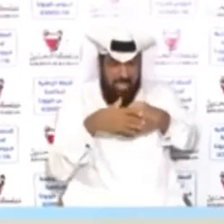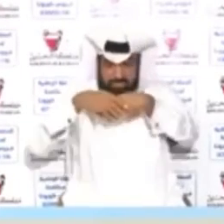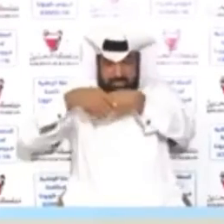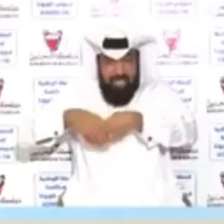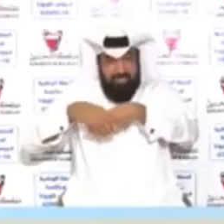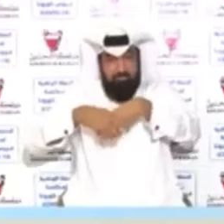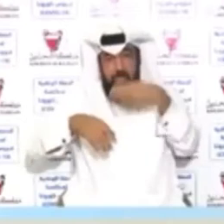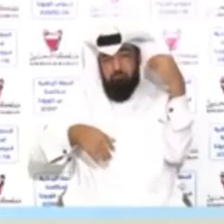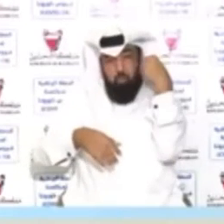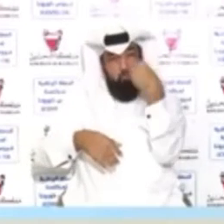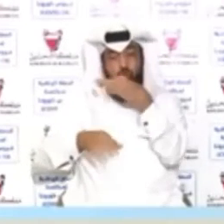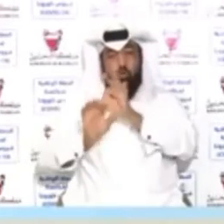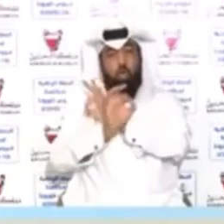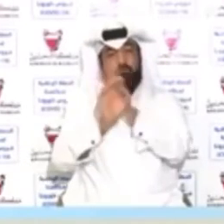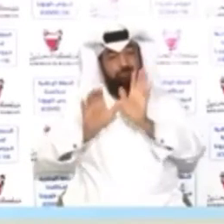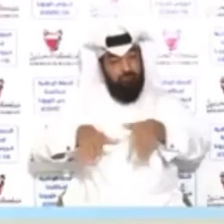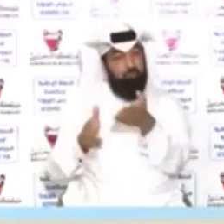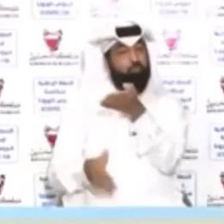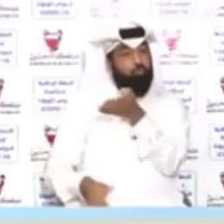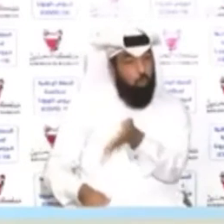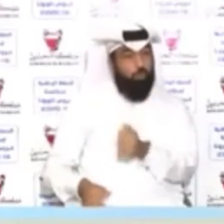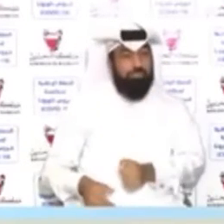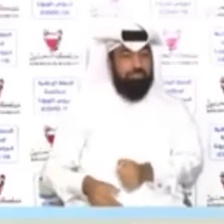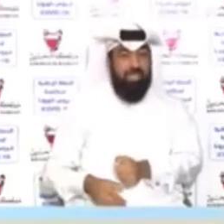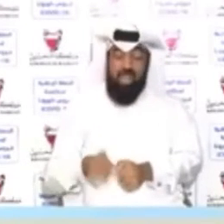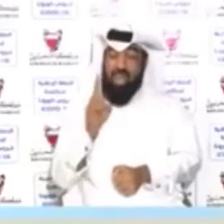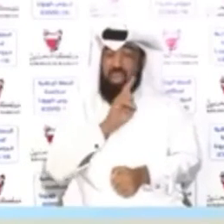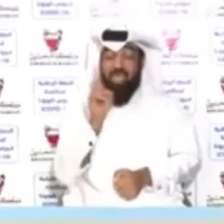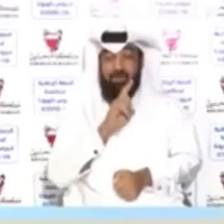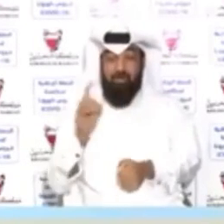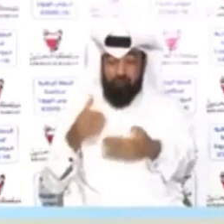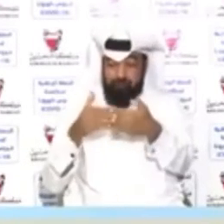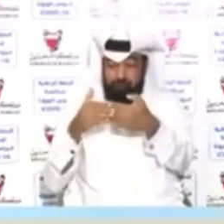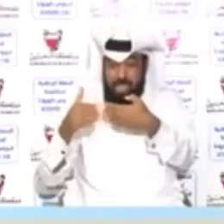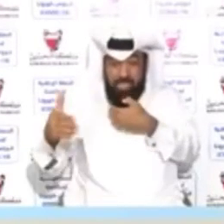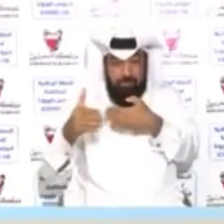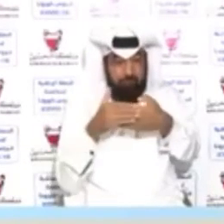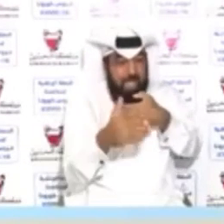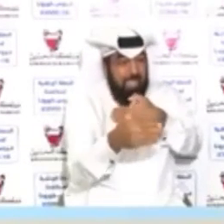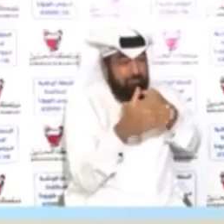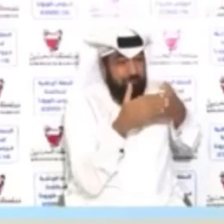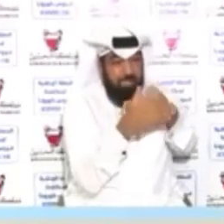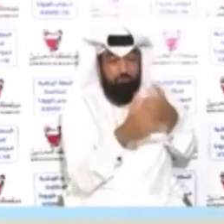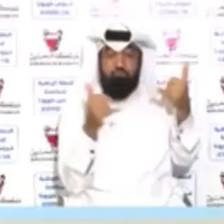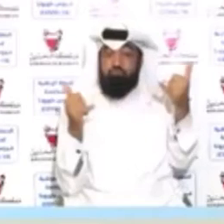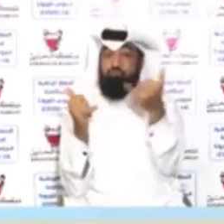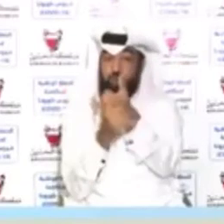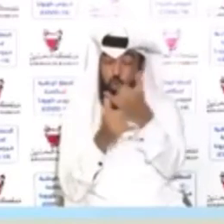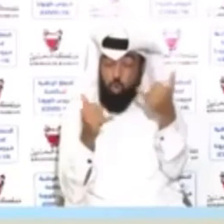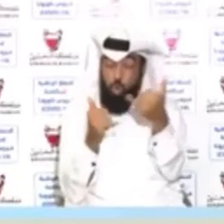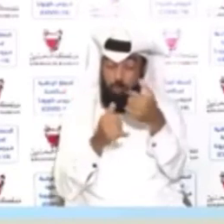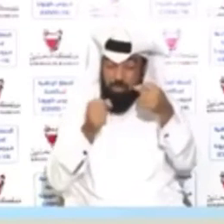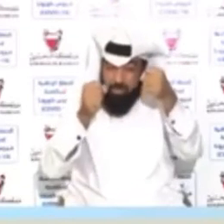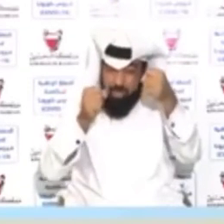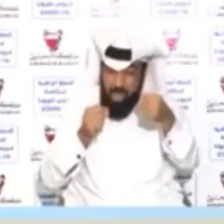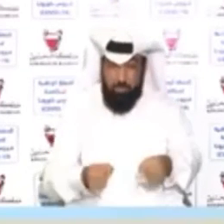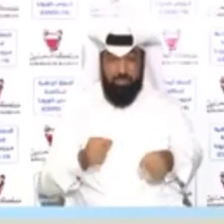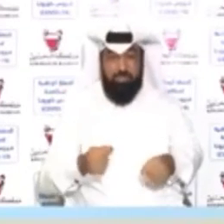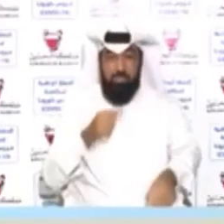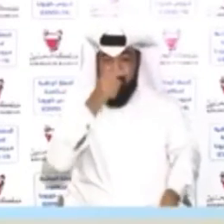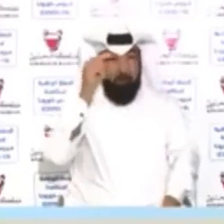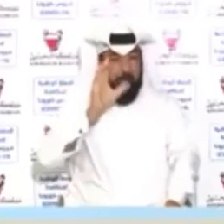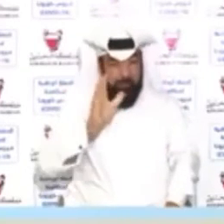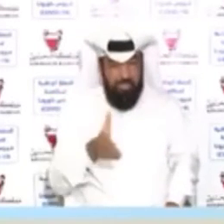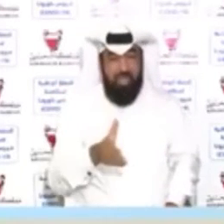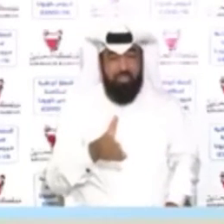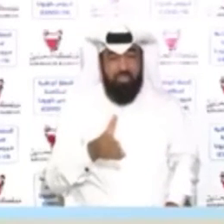أو التقبيل أو الالتصاق أو حتى لبس عامة الكمامات. القصد التباعد الاجتماعي مطلوب حتى وقت التجمعات